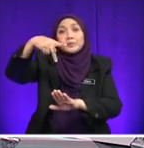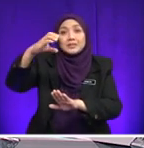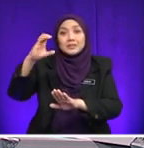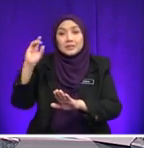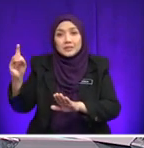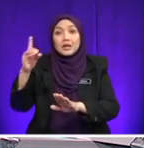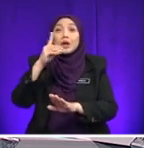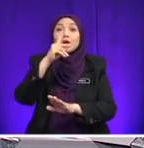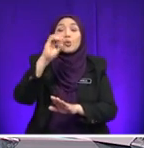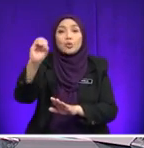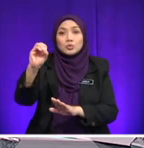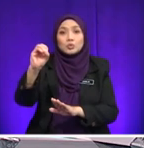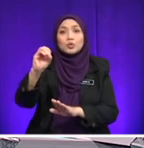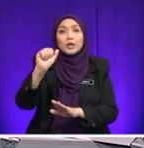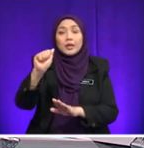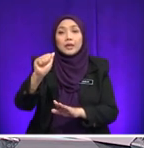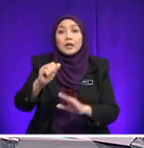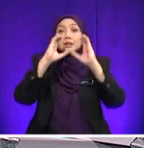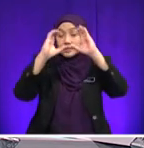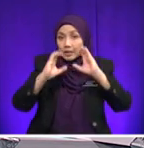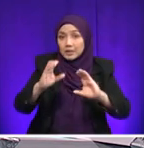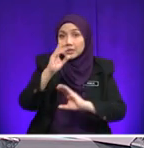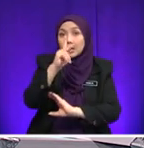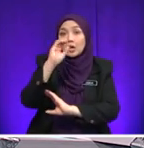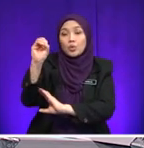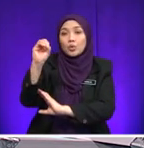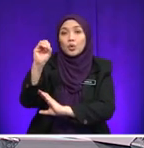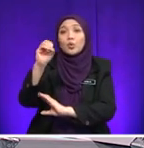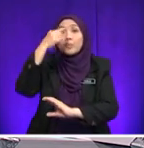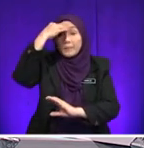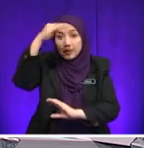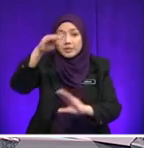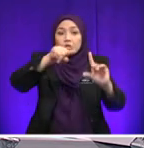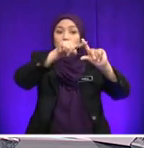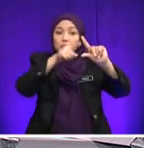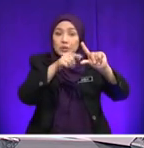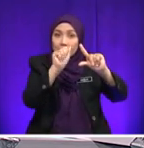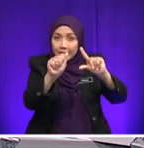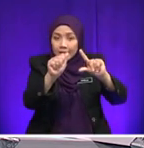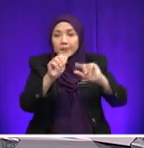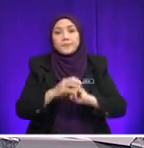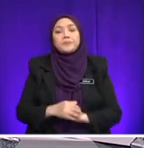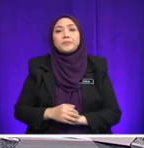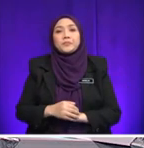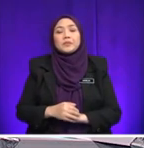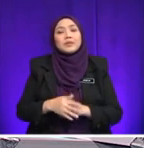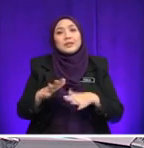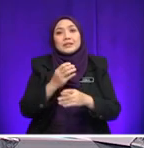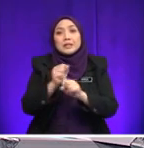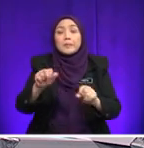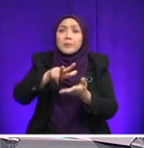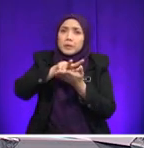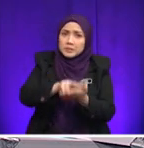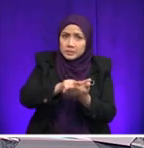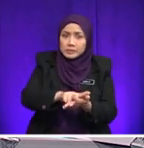E ini adalah betul kos bagi sudut e oke oke Ini selesailah kita mengesahkan